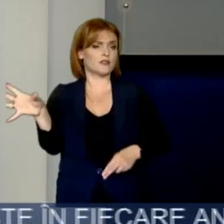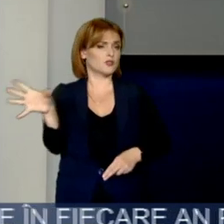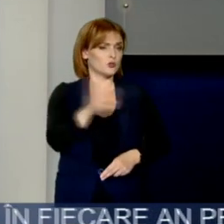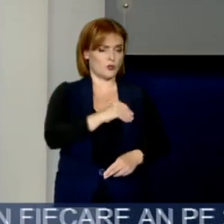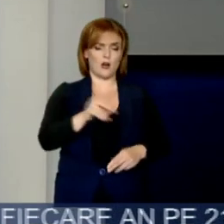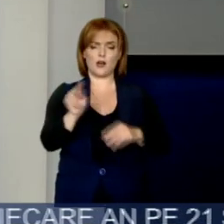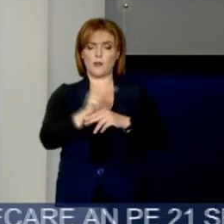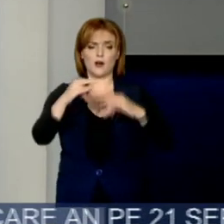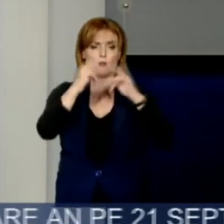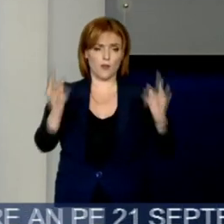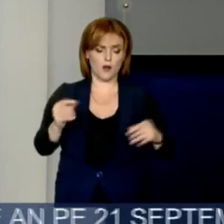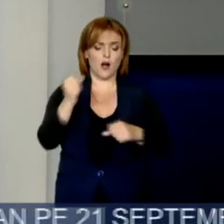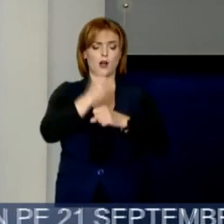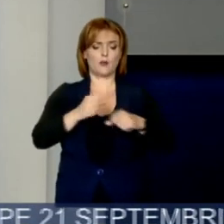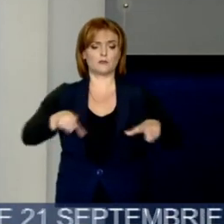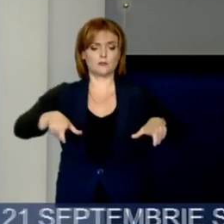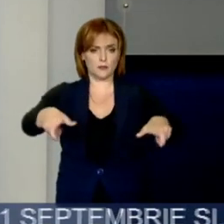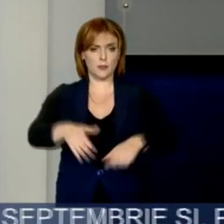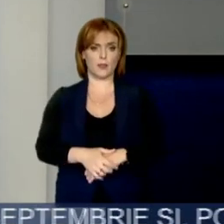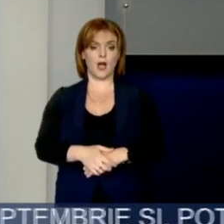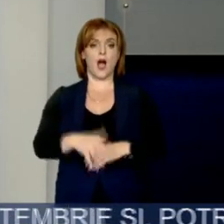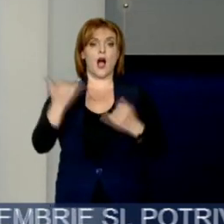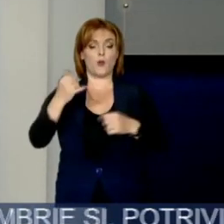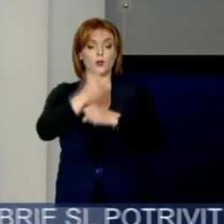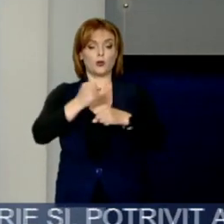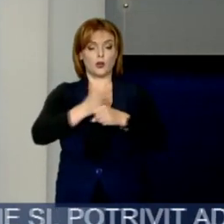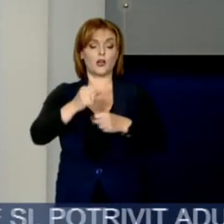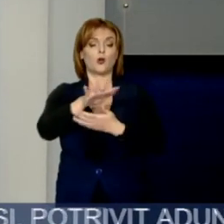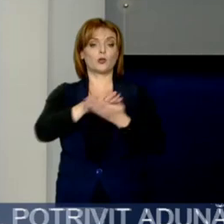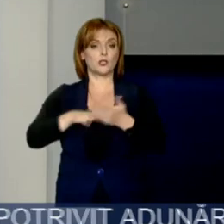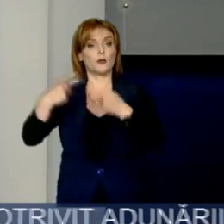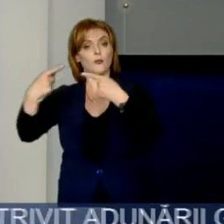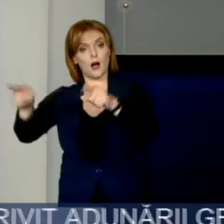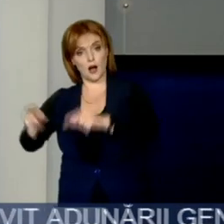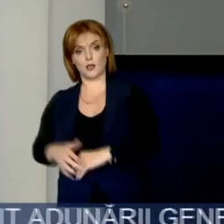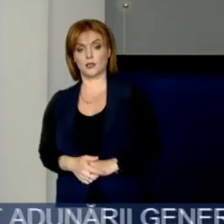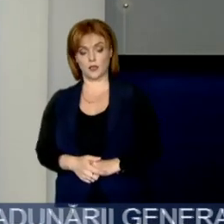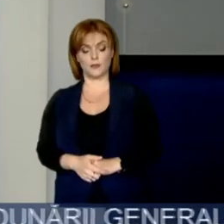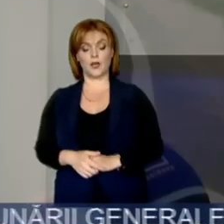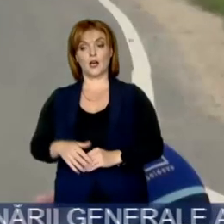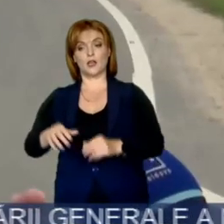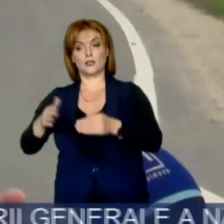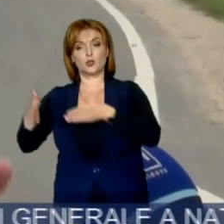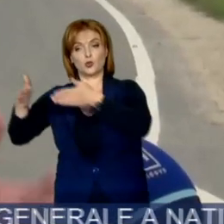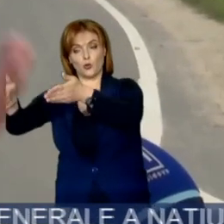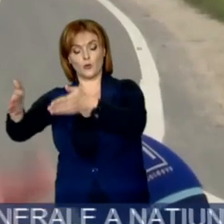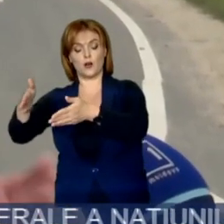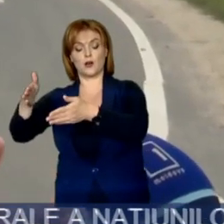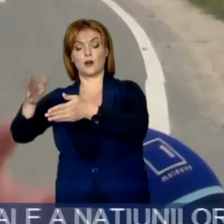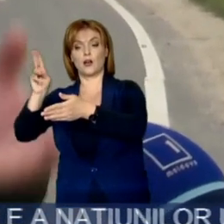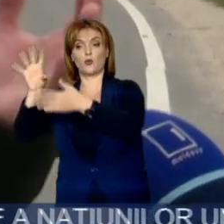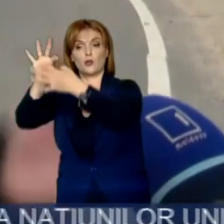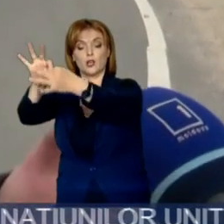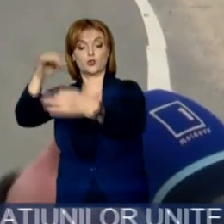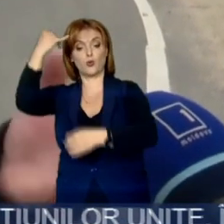și sistemul de drenaj. Lucrările continuă pe alt sector de drum care leagă Sângereiul de orașul Bălți. Cel mai